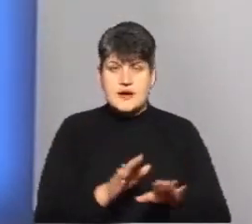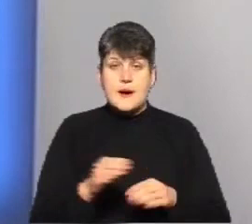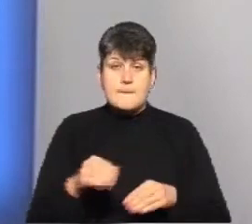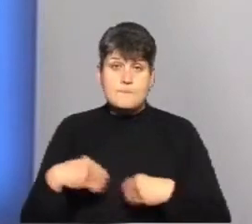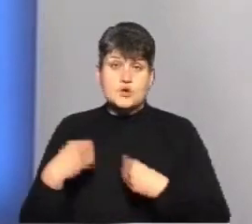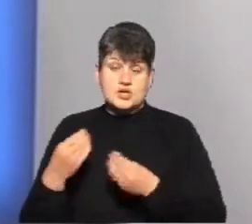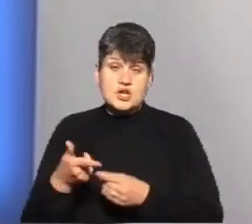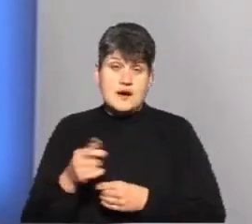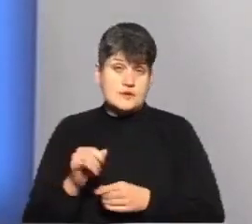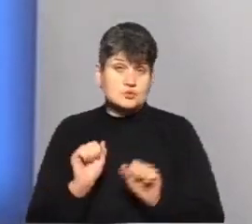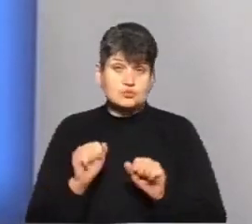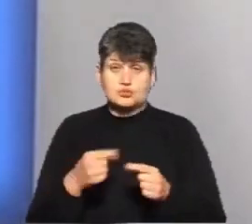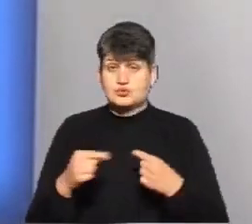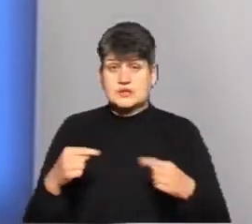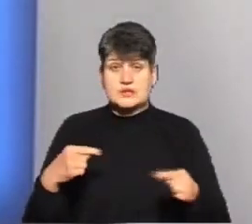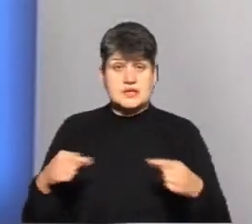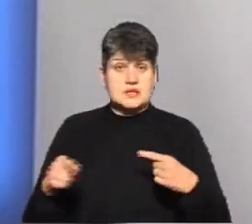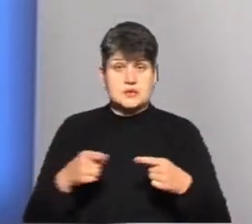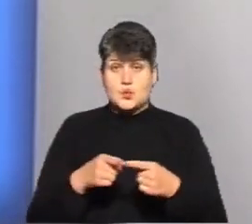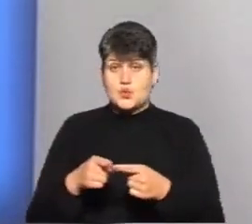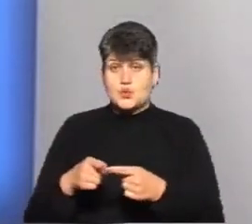з різних куточків України.